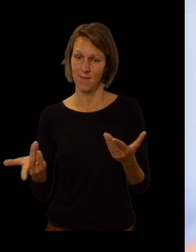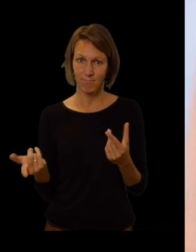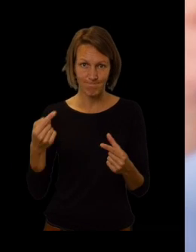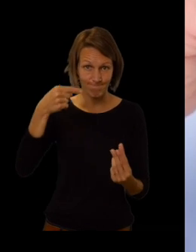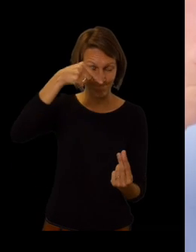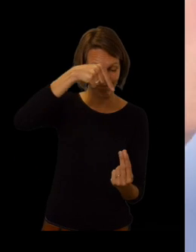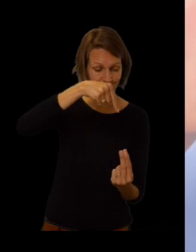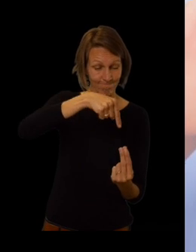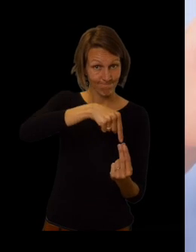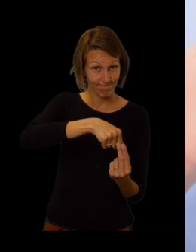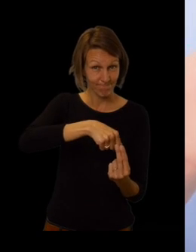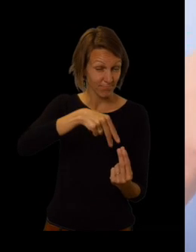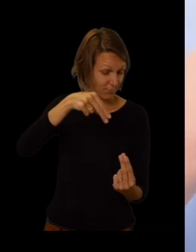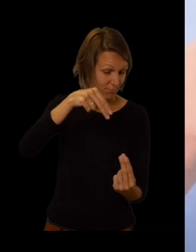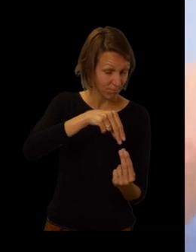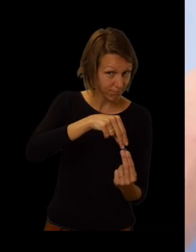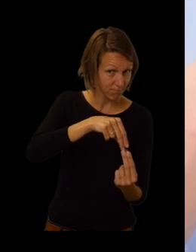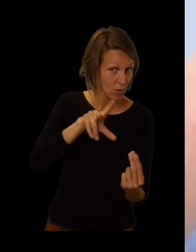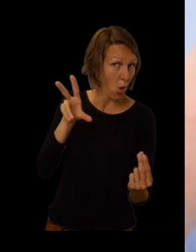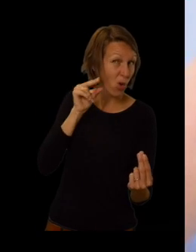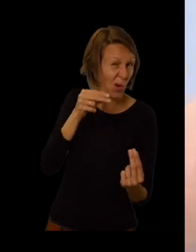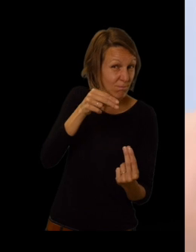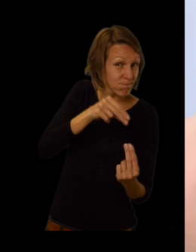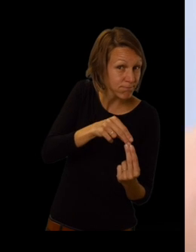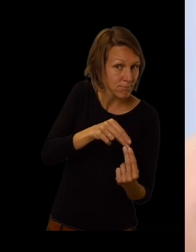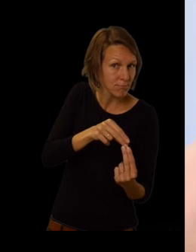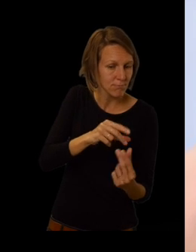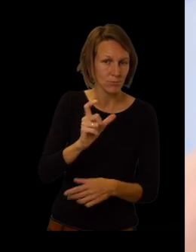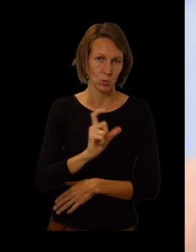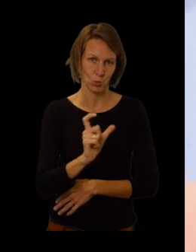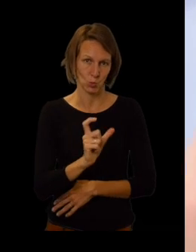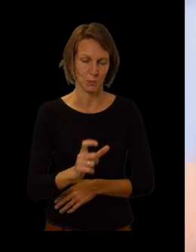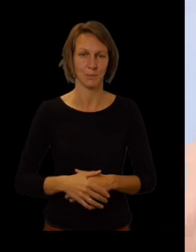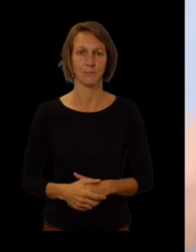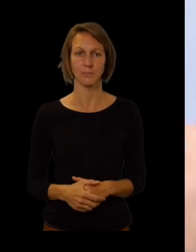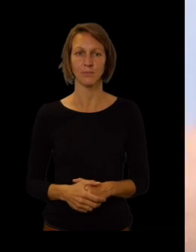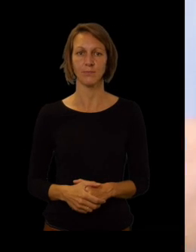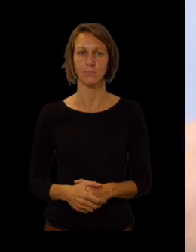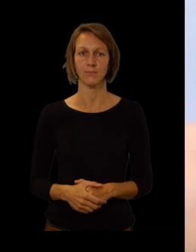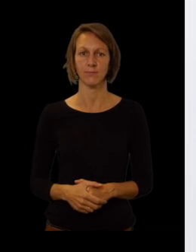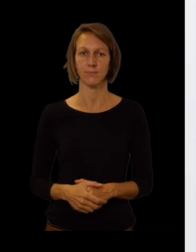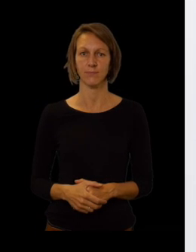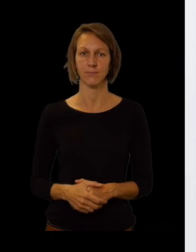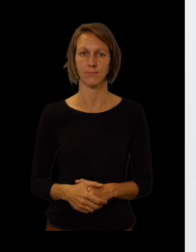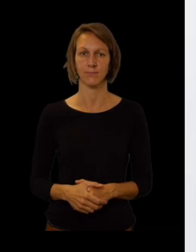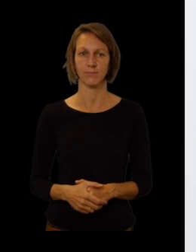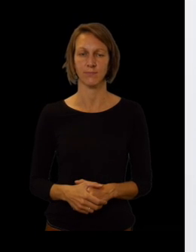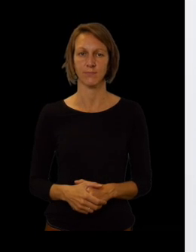Maintenant, on remet la tige dans le tube, on ferme bien, on entend un clic et on secoue.